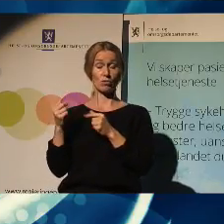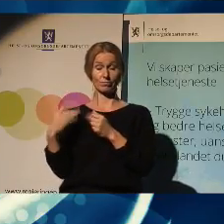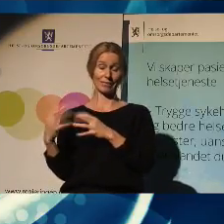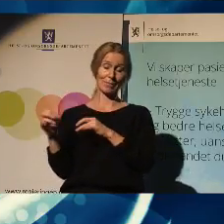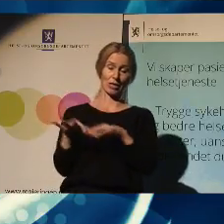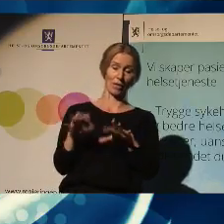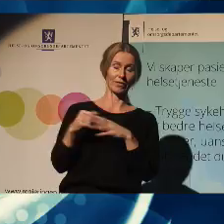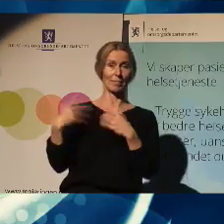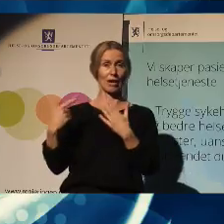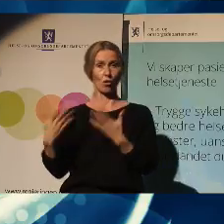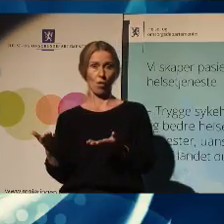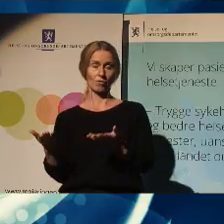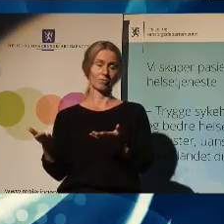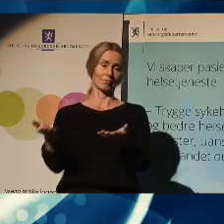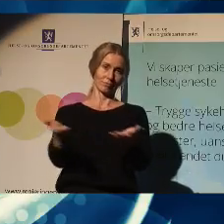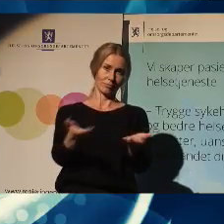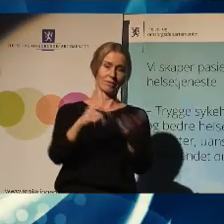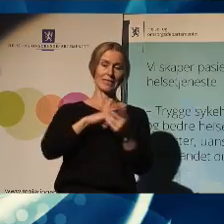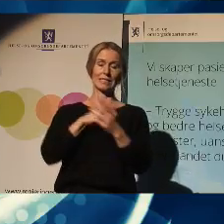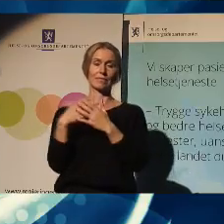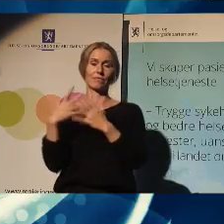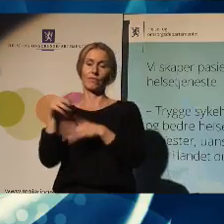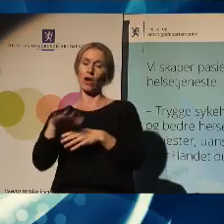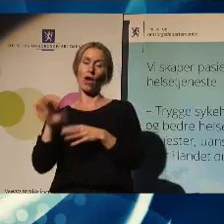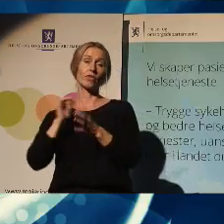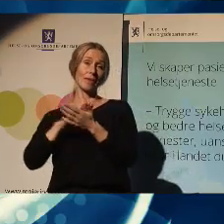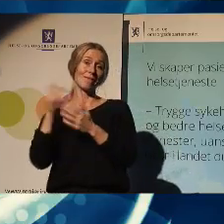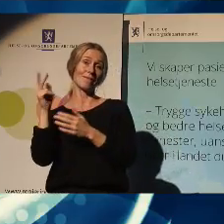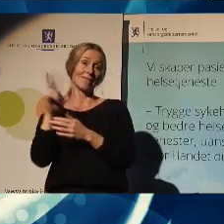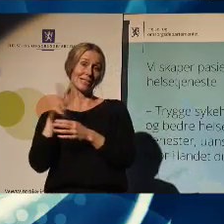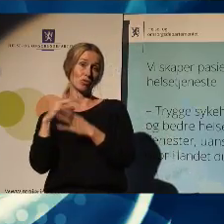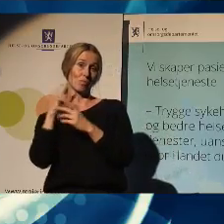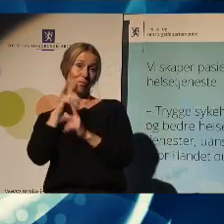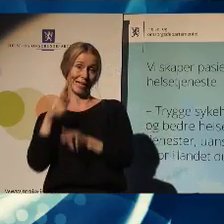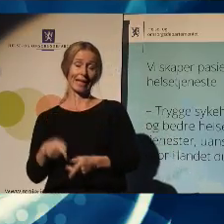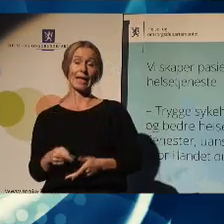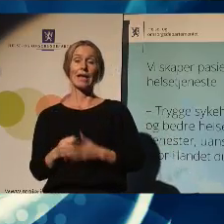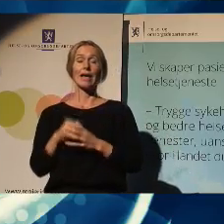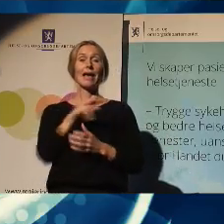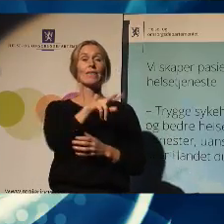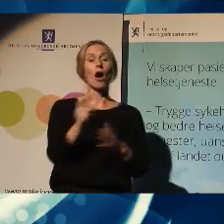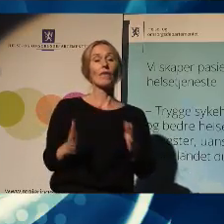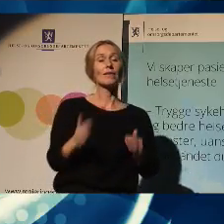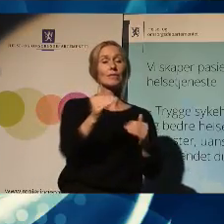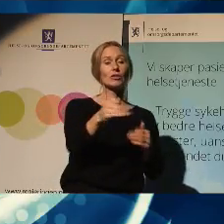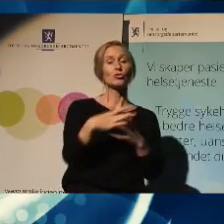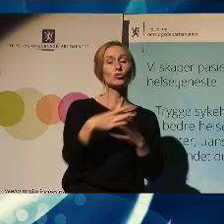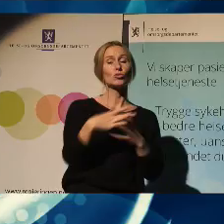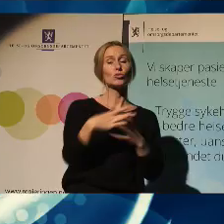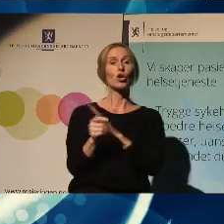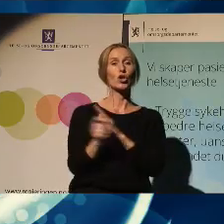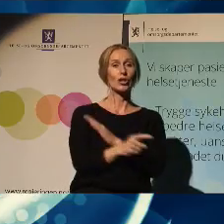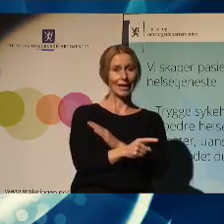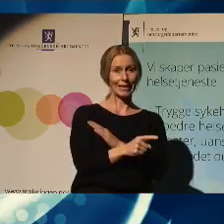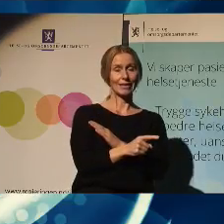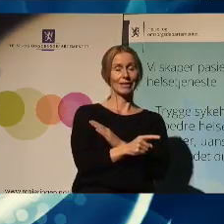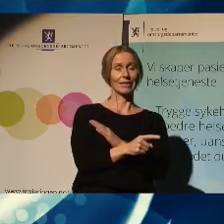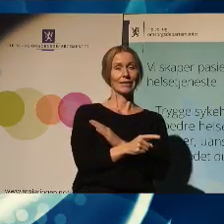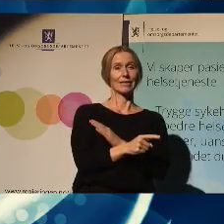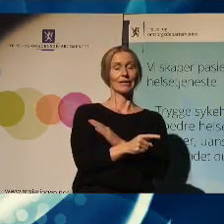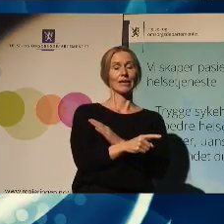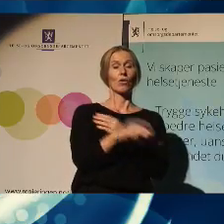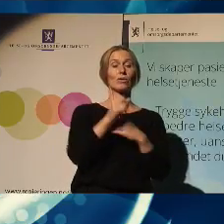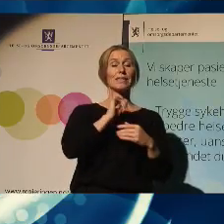da, hvis de kommer fra land med visumplikt. En annen definisjon flyktninger. Og da har vi selvfølgelig